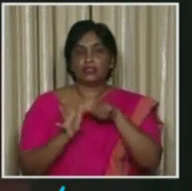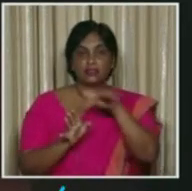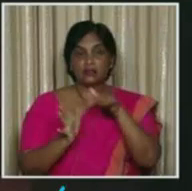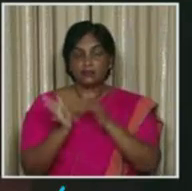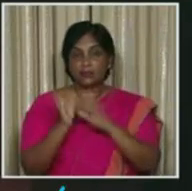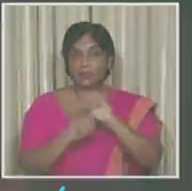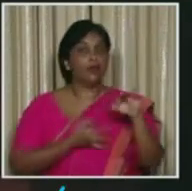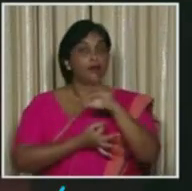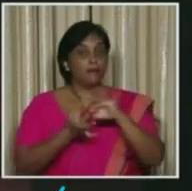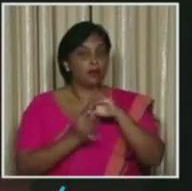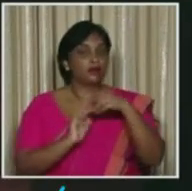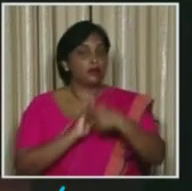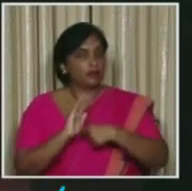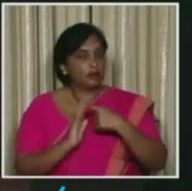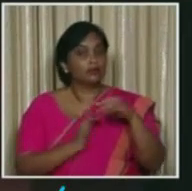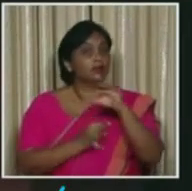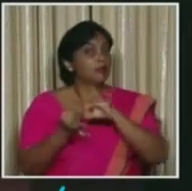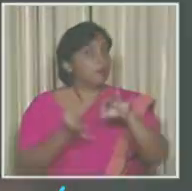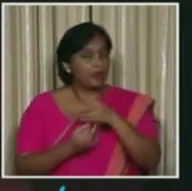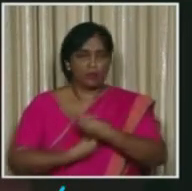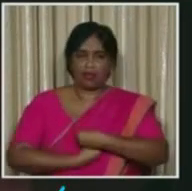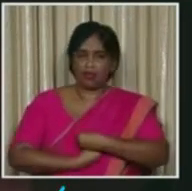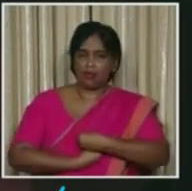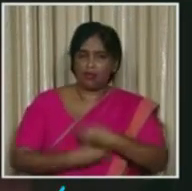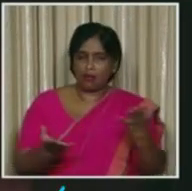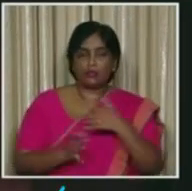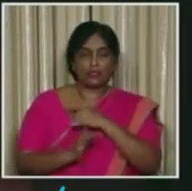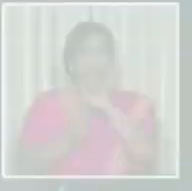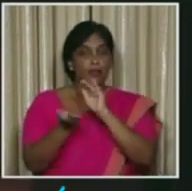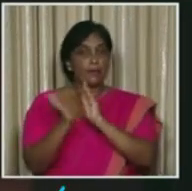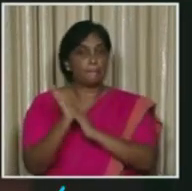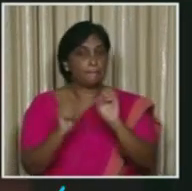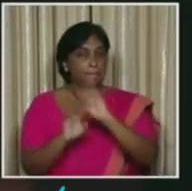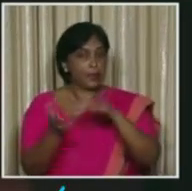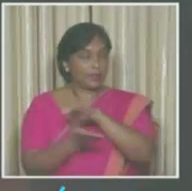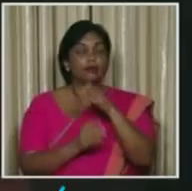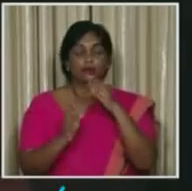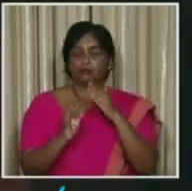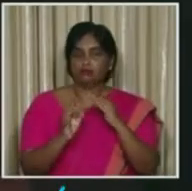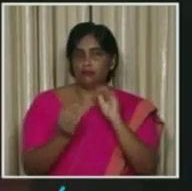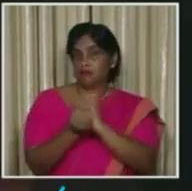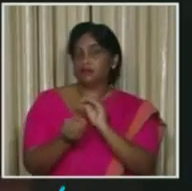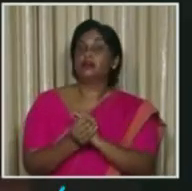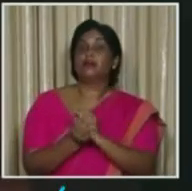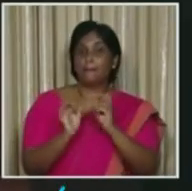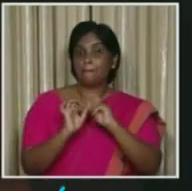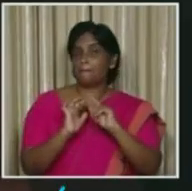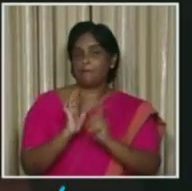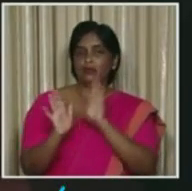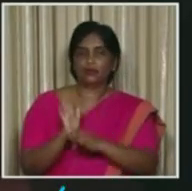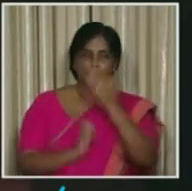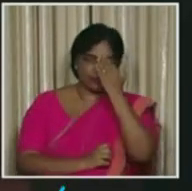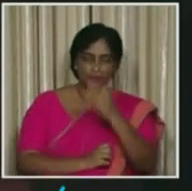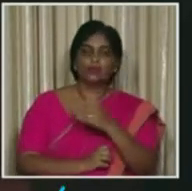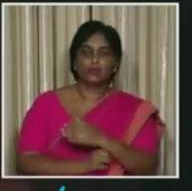එක ඉවත් කරගන්නයි කියන්නේ. ප්‍රජාතන්ත්‍රවාදය කෙලෙසන මේ online safety bill වැනි bills withdraw කරලා කරුණා කරලා මම ඔබතුමාගෙන් ඉල්ලීමක්